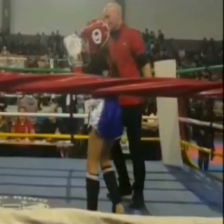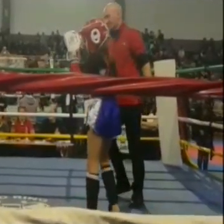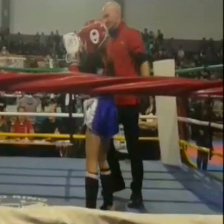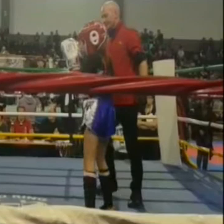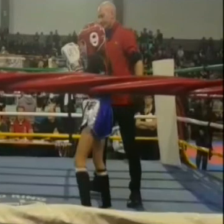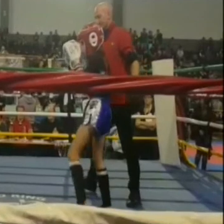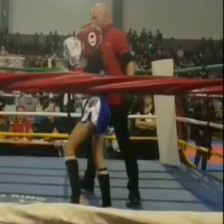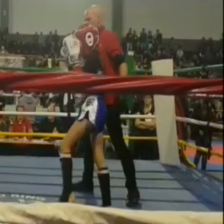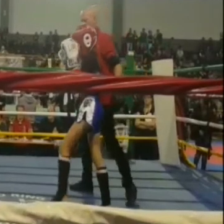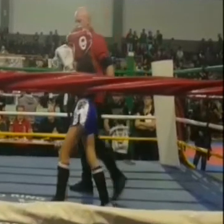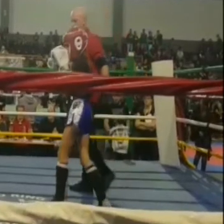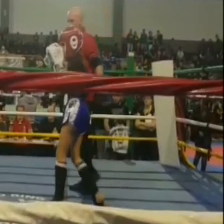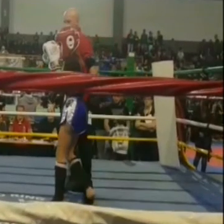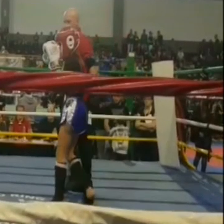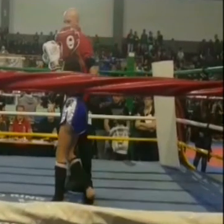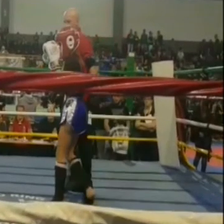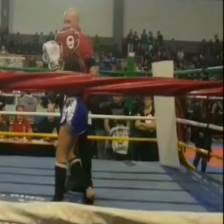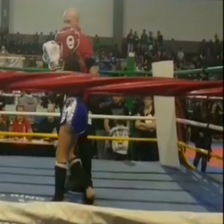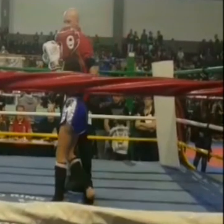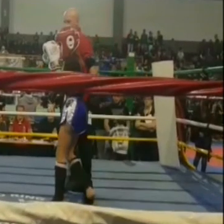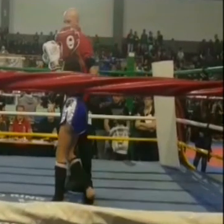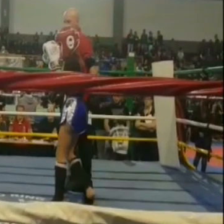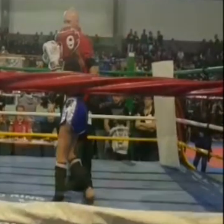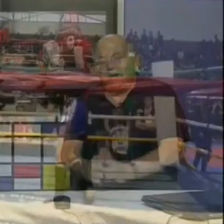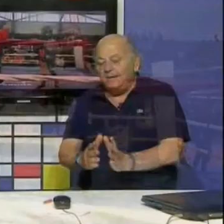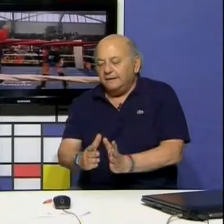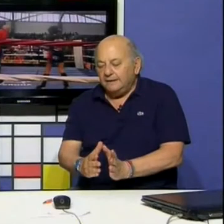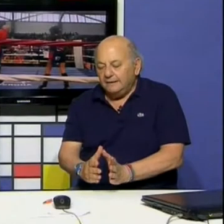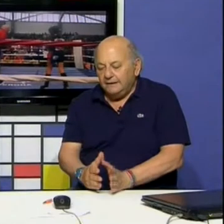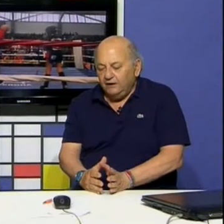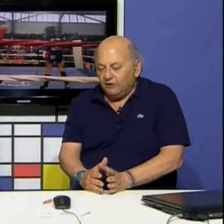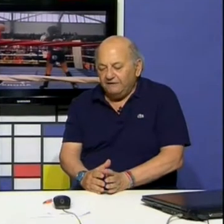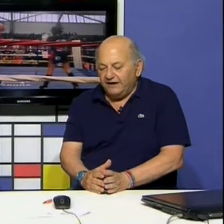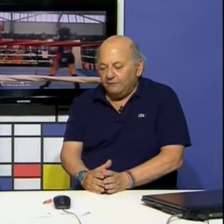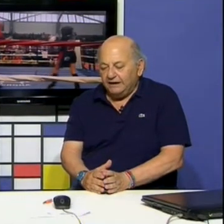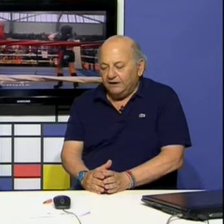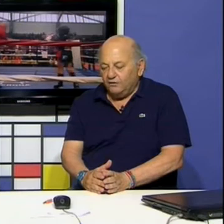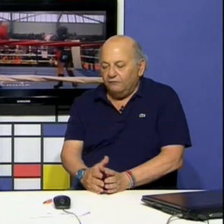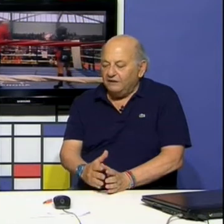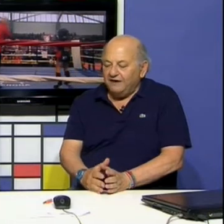perché lui è un maestro federale riconosciuto dalla federazione. Io vorrei